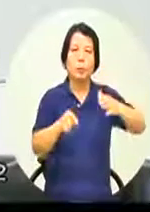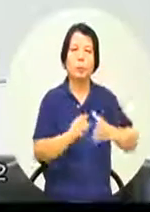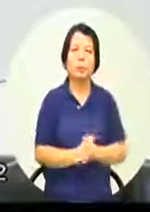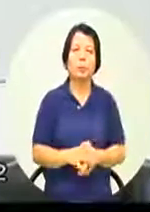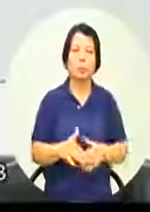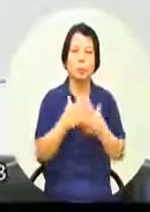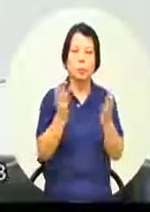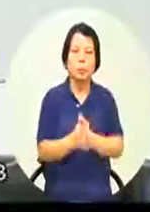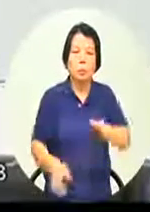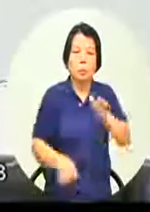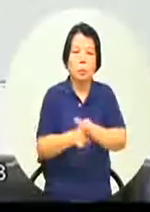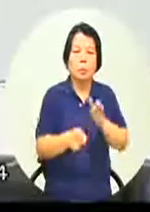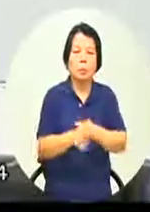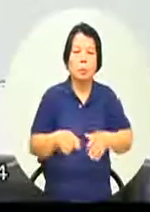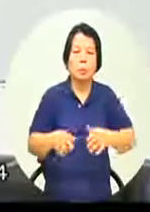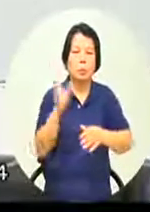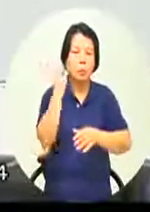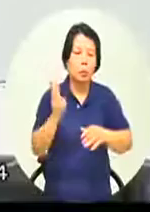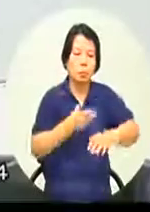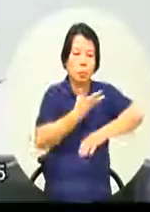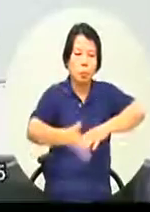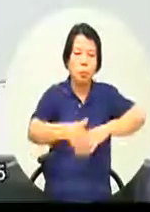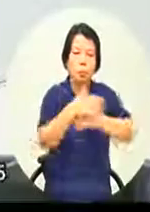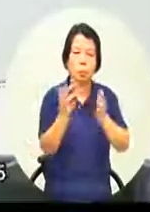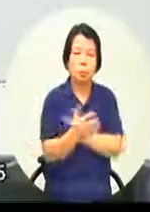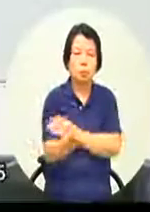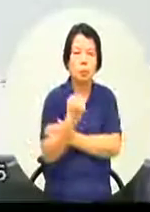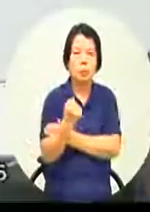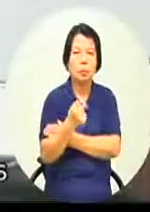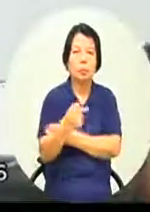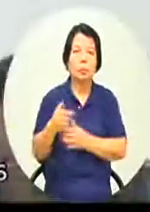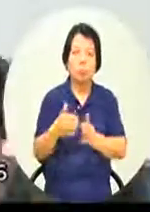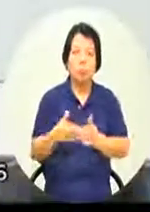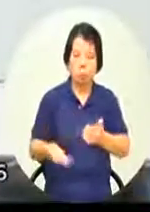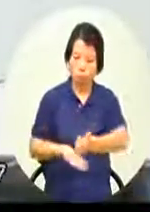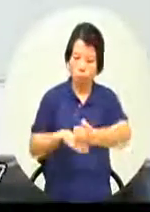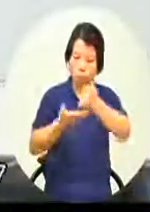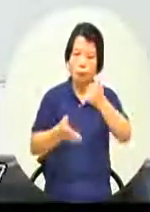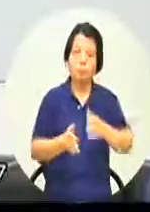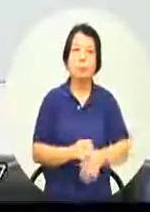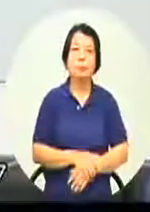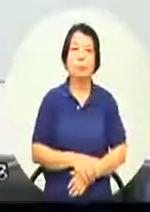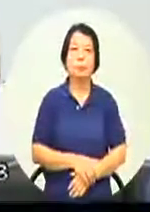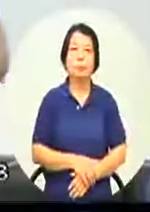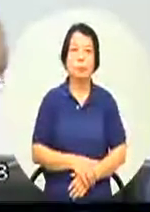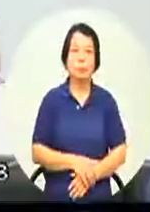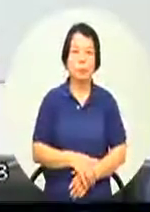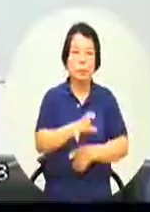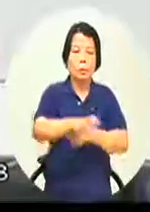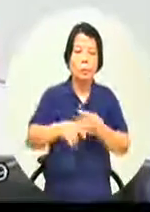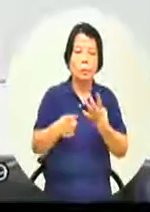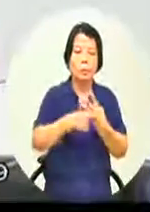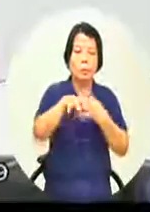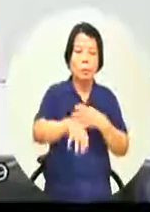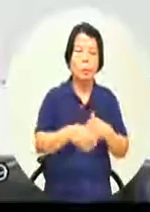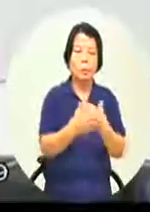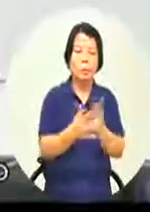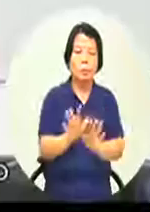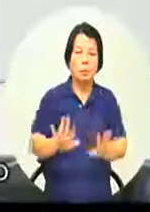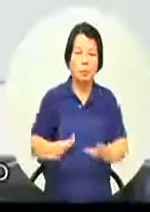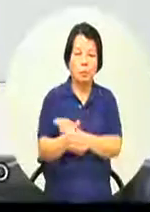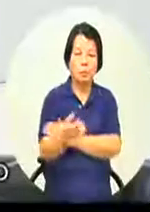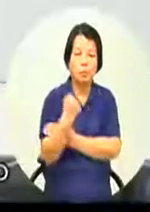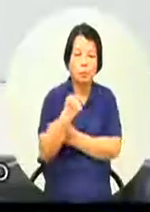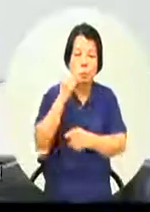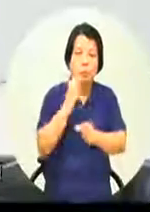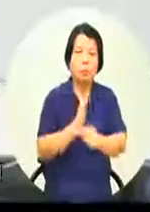旧违建的排水的问题，非常辛苦这个我要给你们肯定。那农业局，你们正在奋战，你